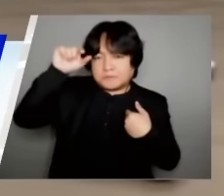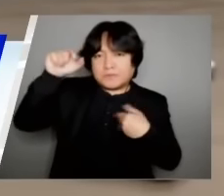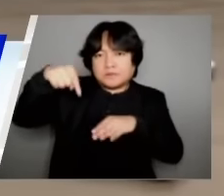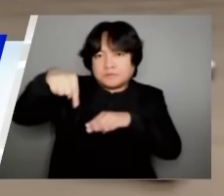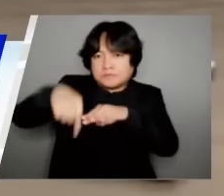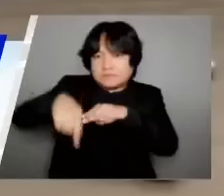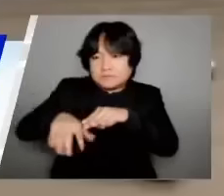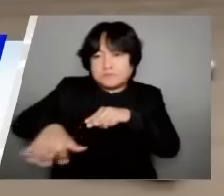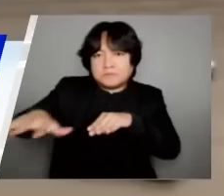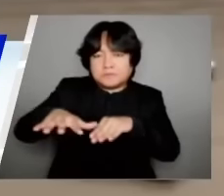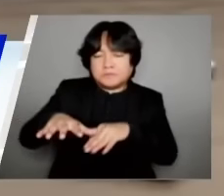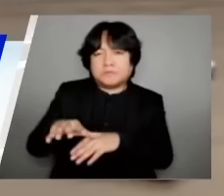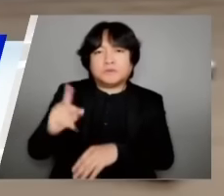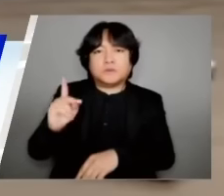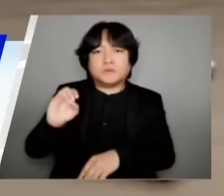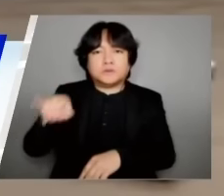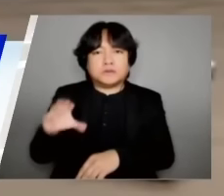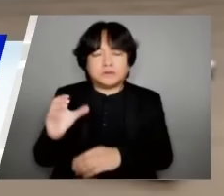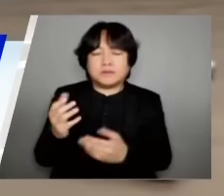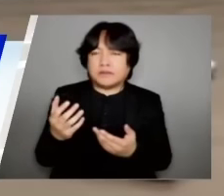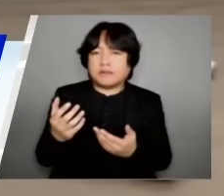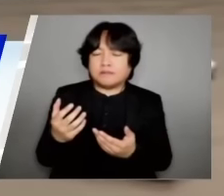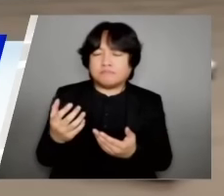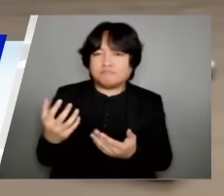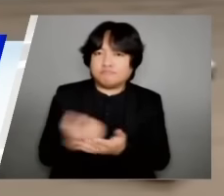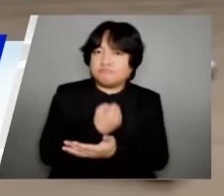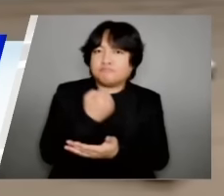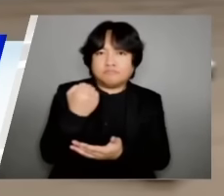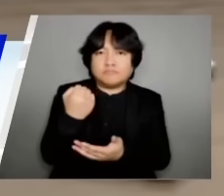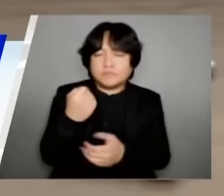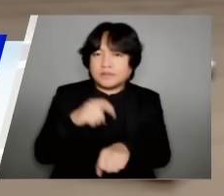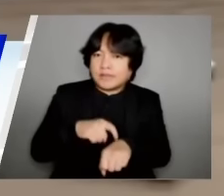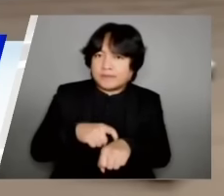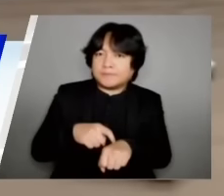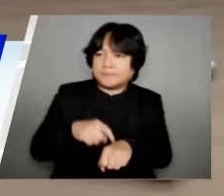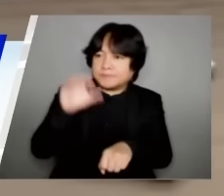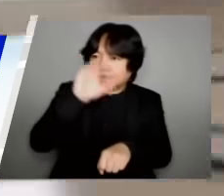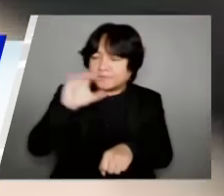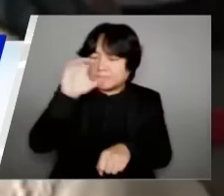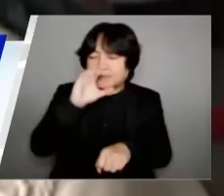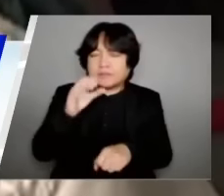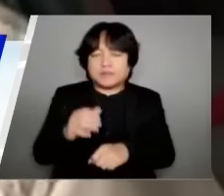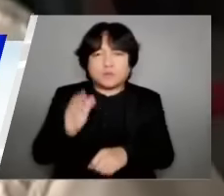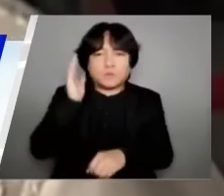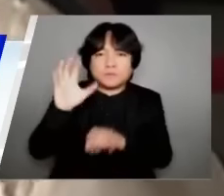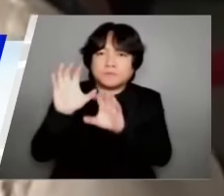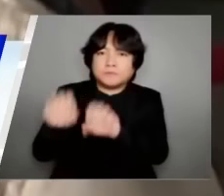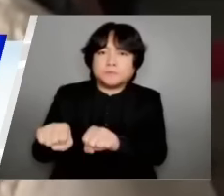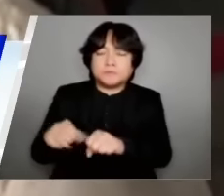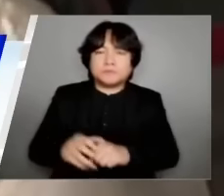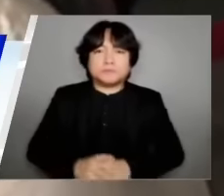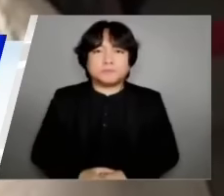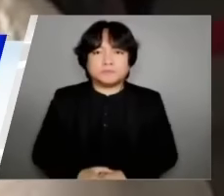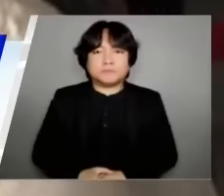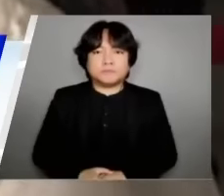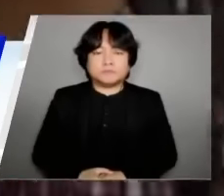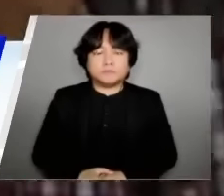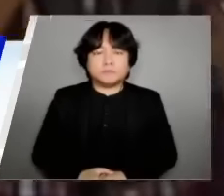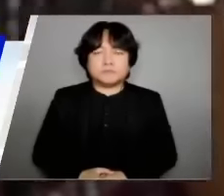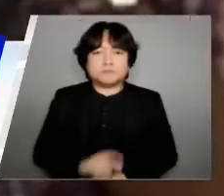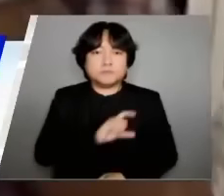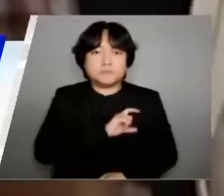for everything. At darating, sabi ko ang kanina, makukuloy natin yan. Hindi daw titigil ang kapulisan hanggat